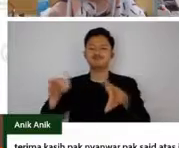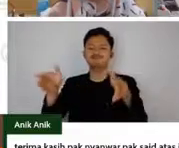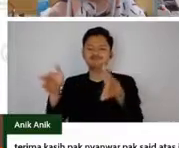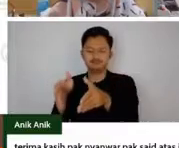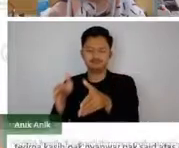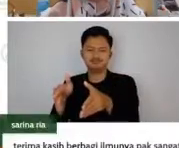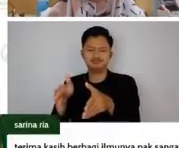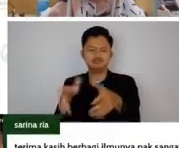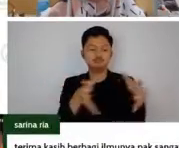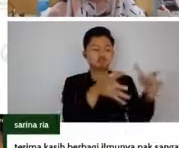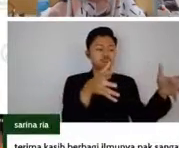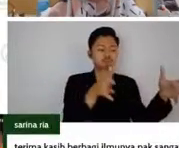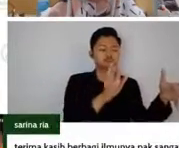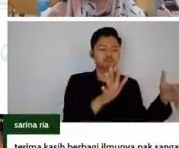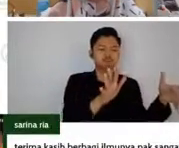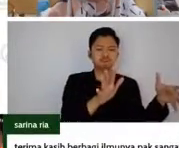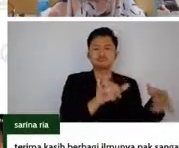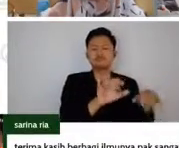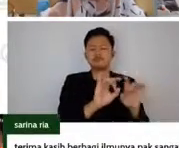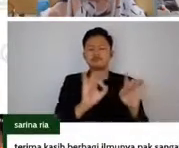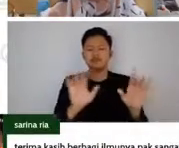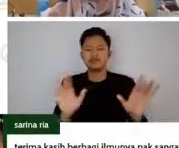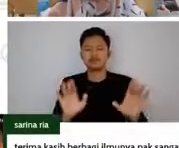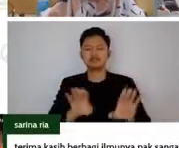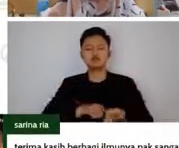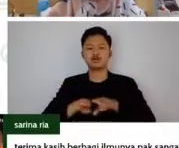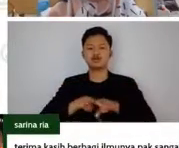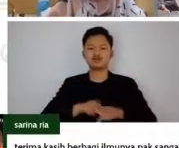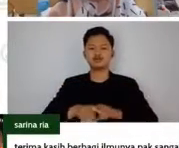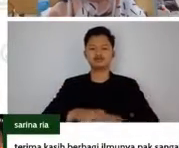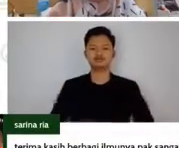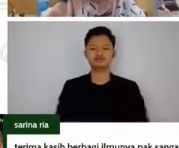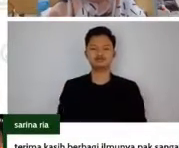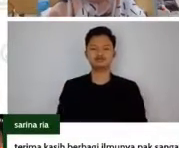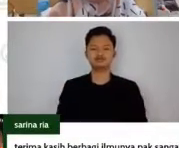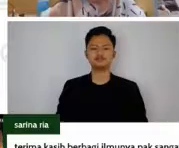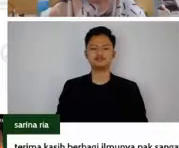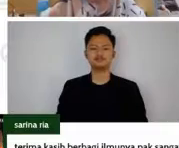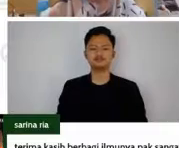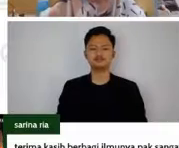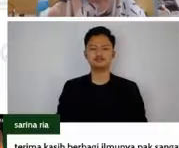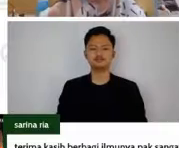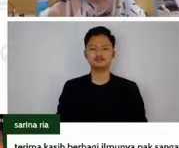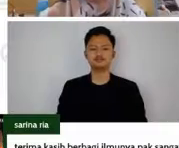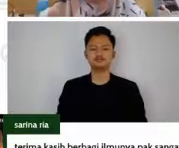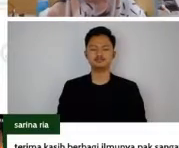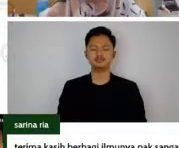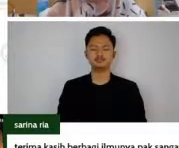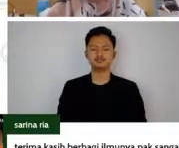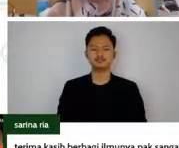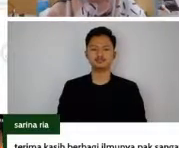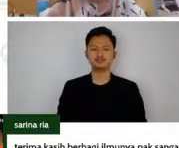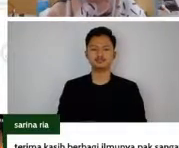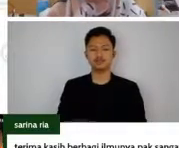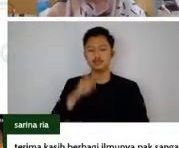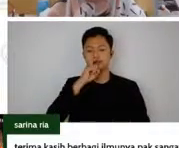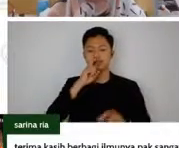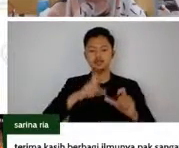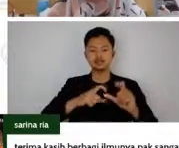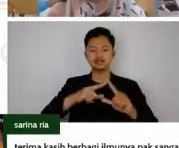tidak sama dengan teman-teman yang lainnya, seperti itu. Oke. Pak Said mau